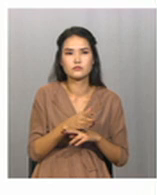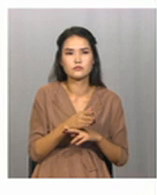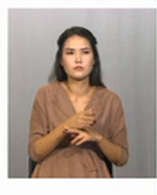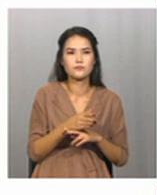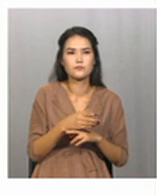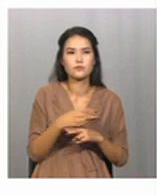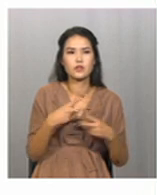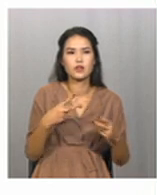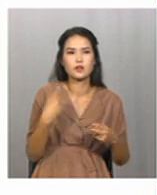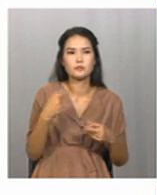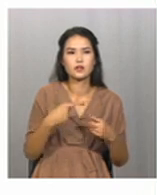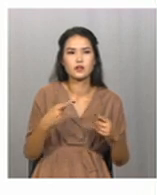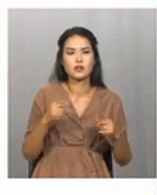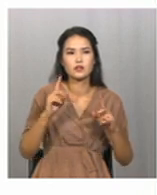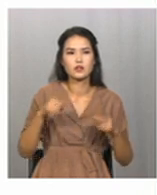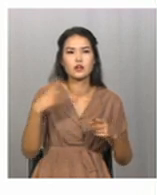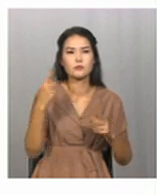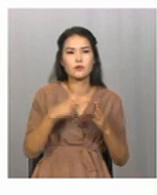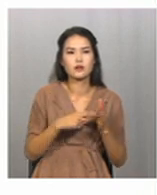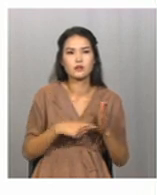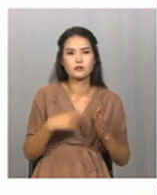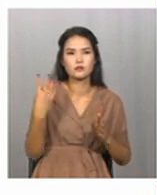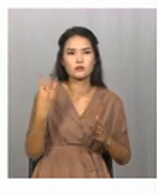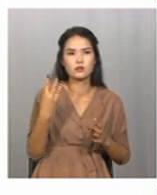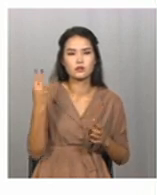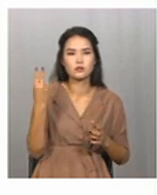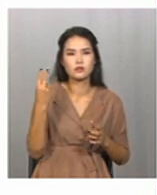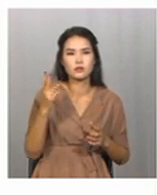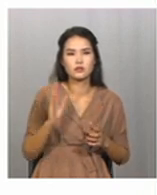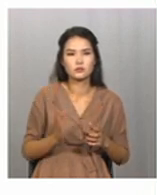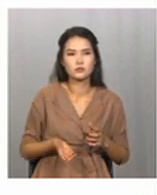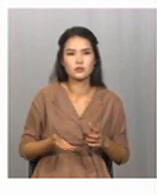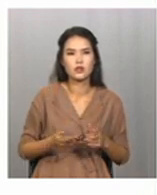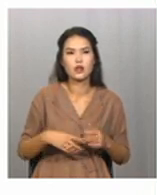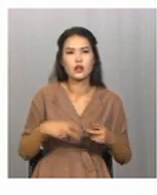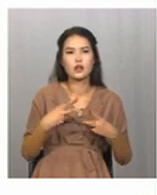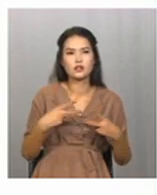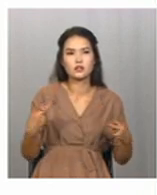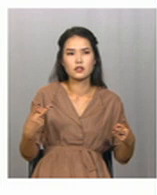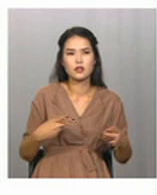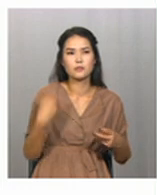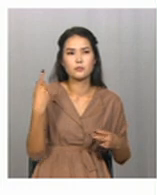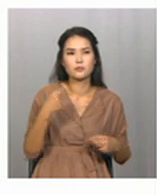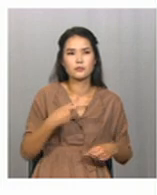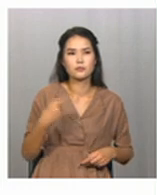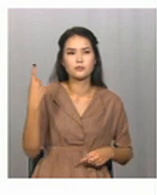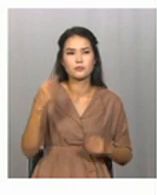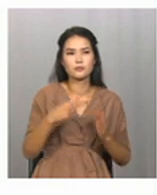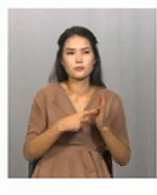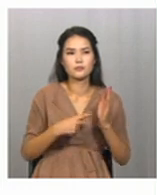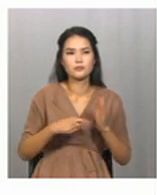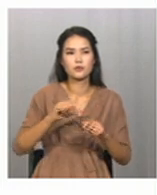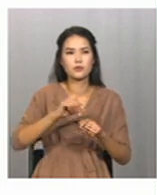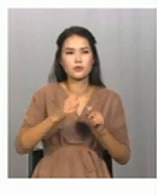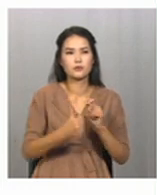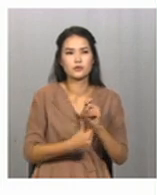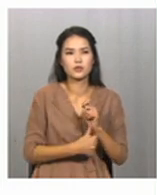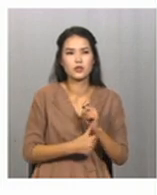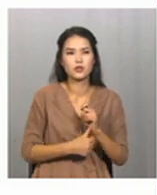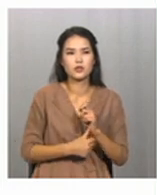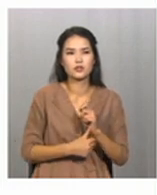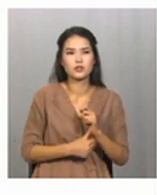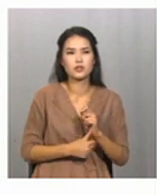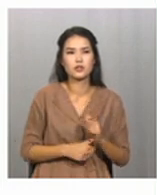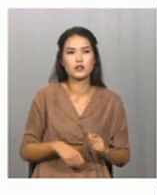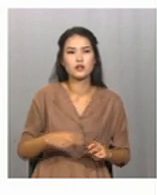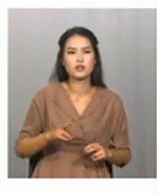1 азайтылған 4-тен 1-дің квадраты шығады. Ал 4-тен 1-дің квадраты 16-дан 1. Яғни біз 1-ден 16-дан